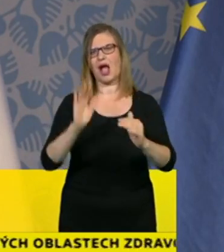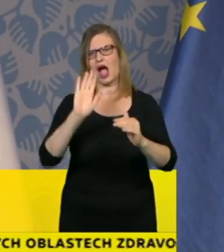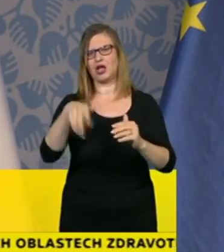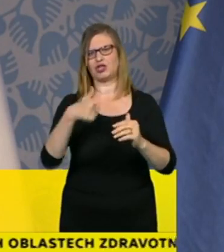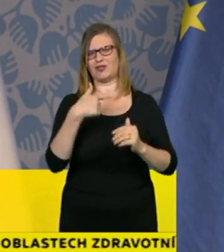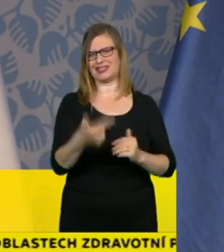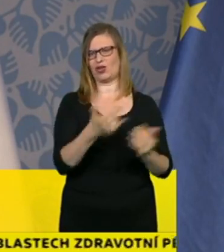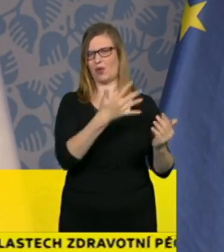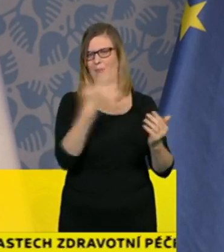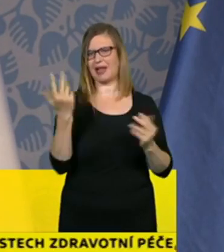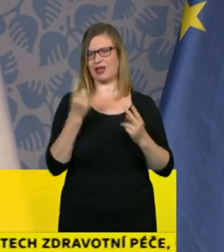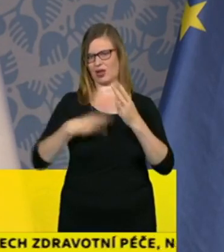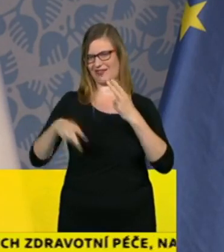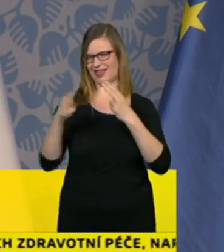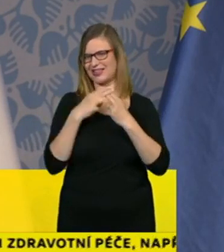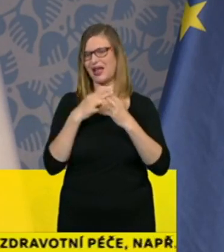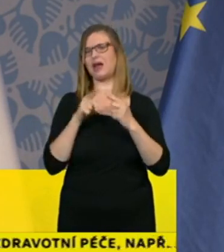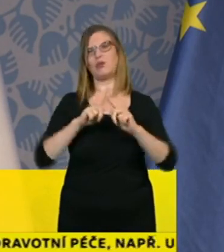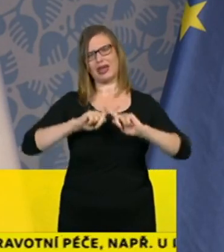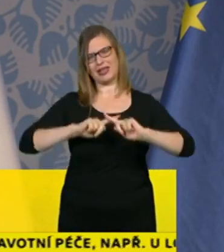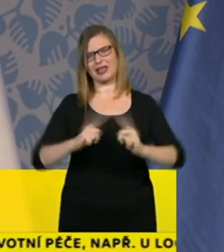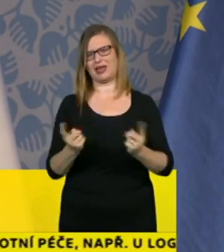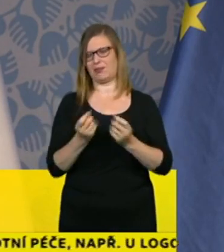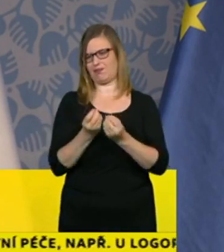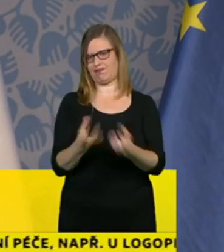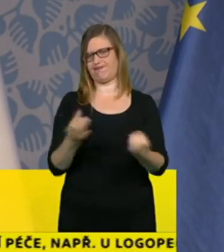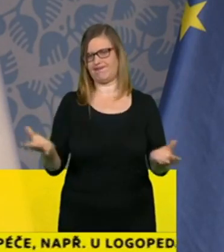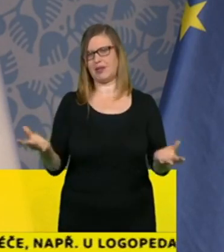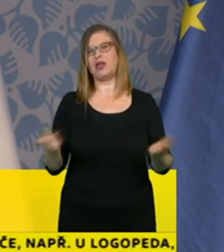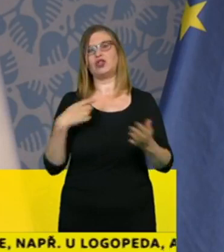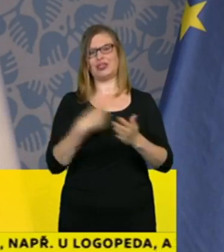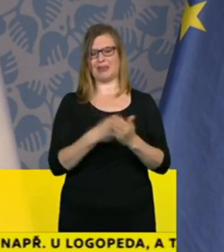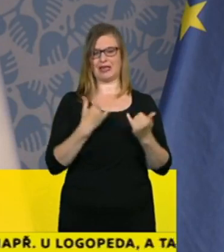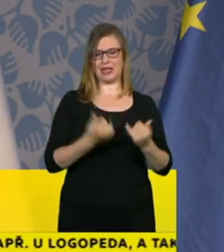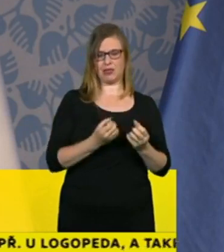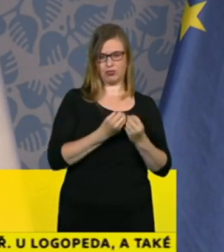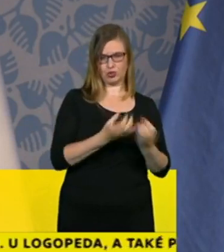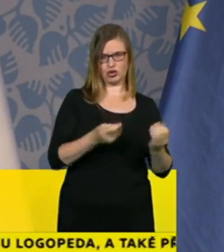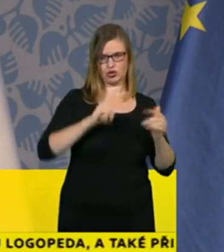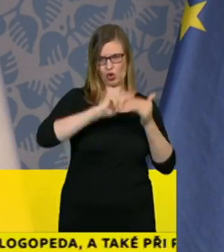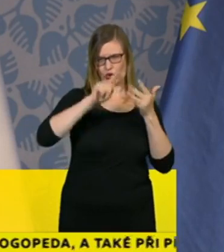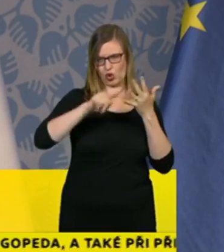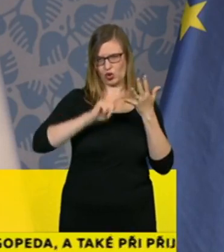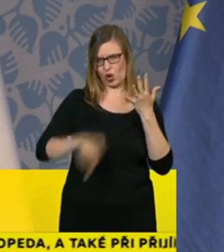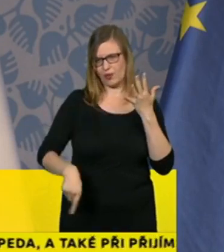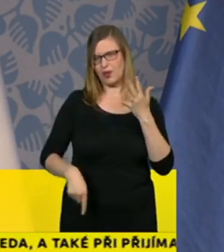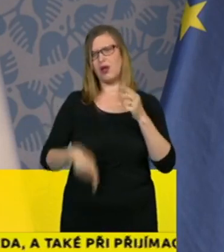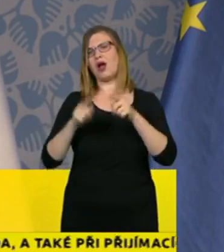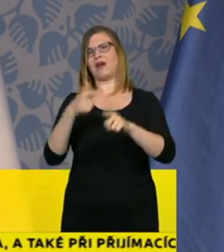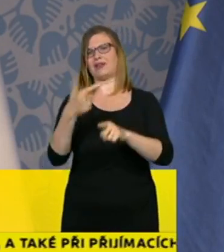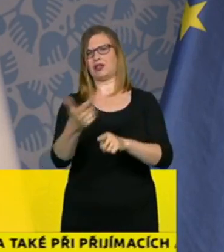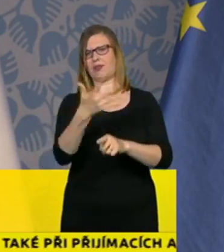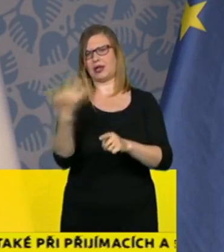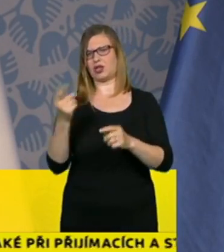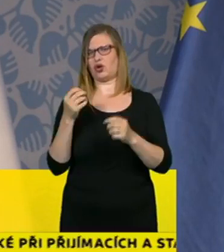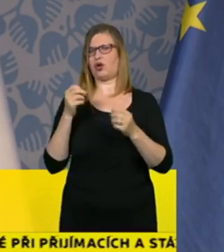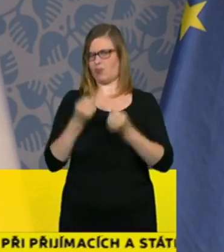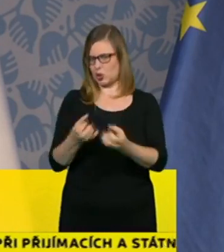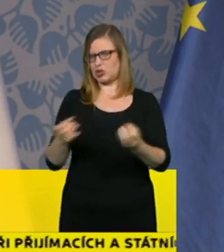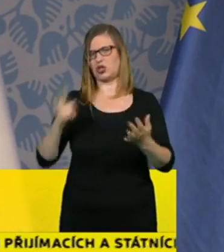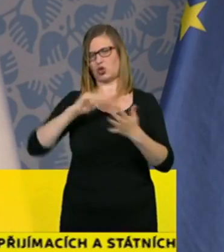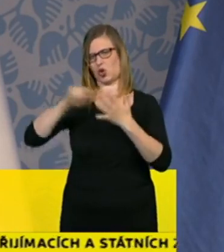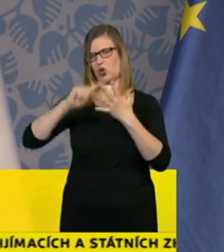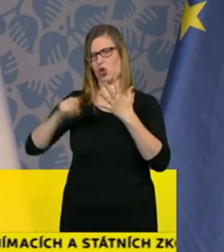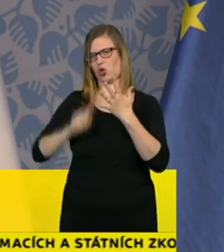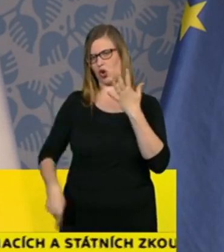25.5. a v rámci této vlny bude tedy rozvolnění daných roušek, tak jak jsem ho popsal, takže to je ten hlavní důvod, abychom zkrátka